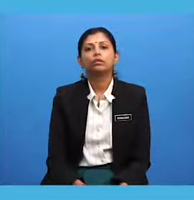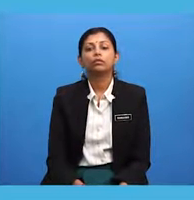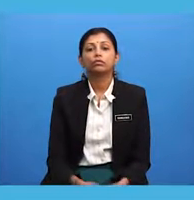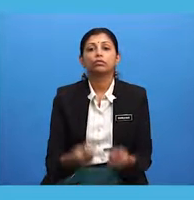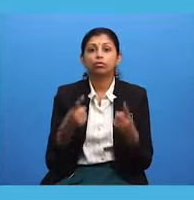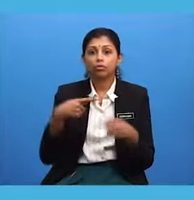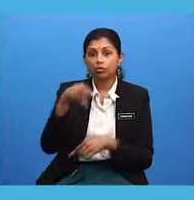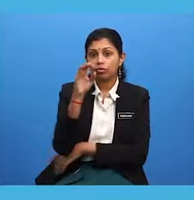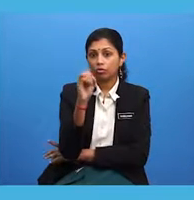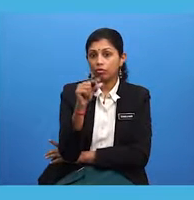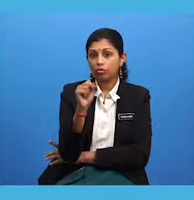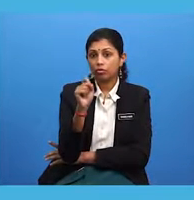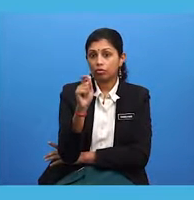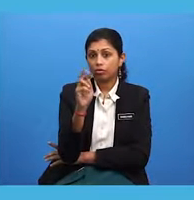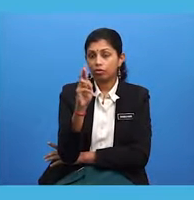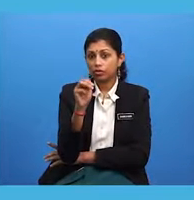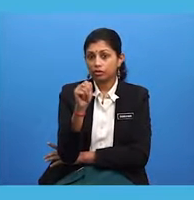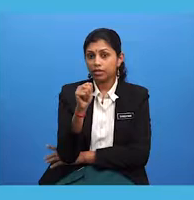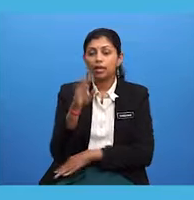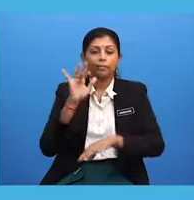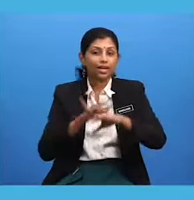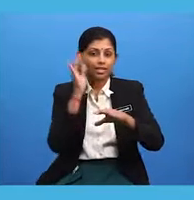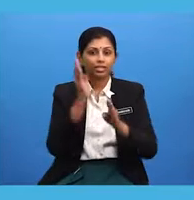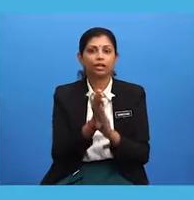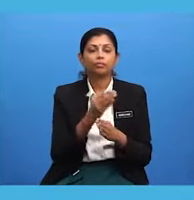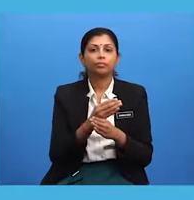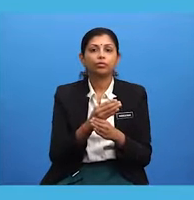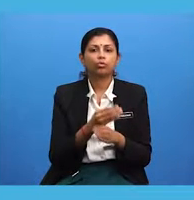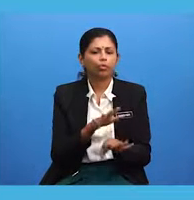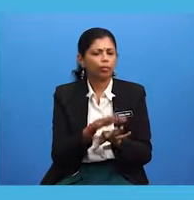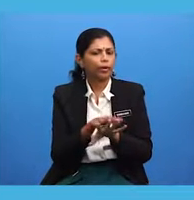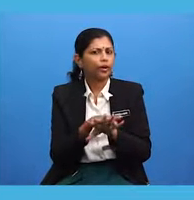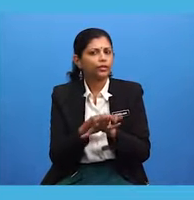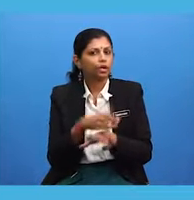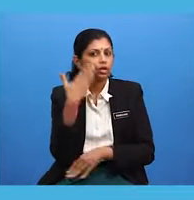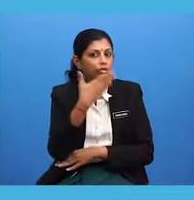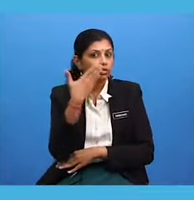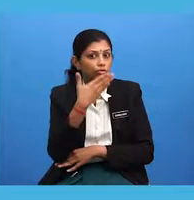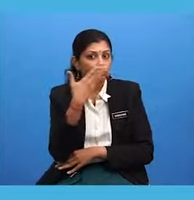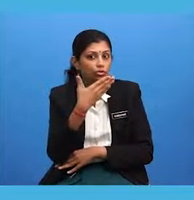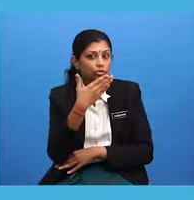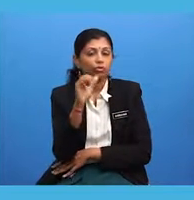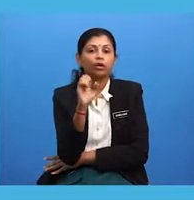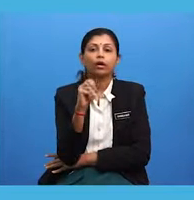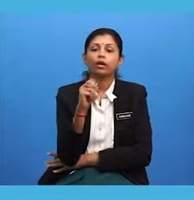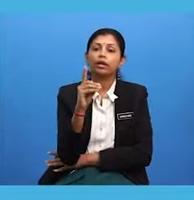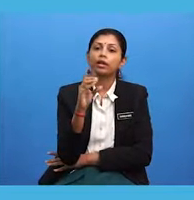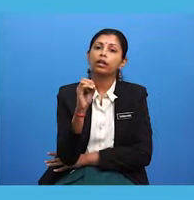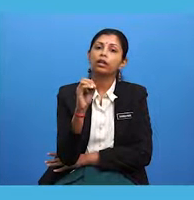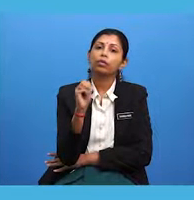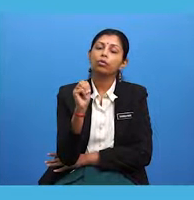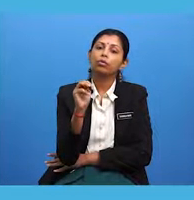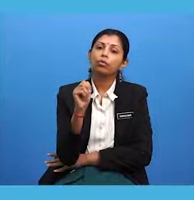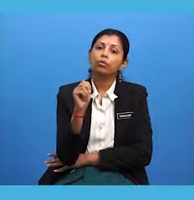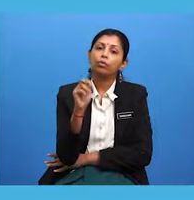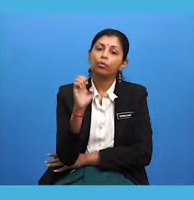akan merangsangkan pembentukan lebih banyak lagi tisu endometrium